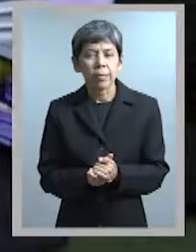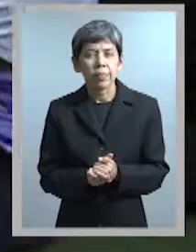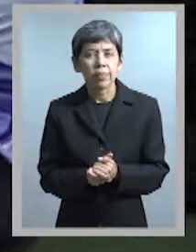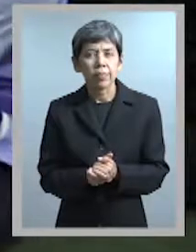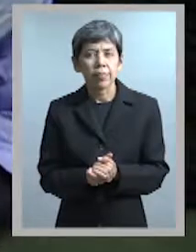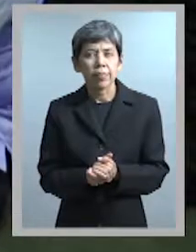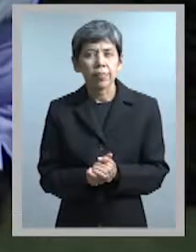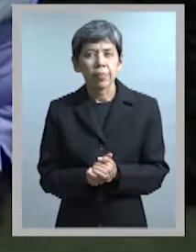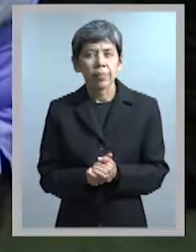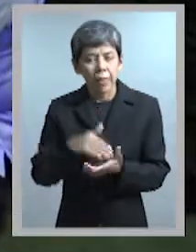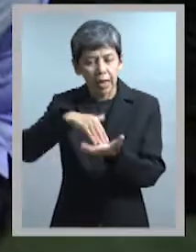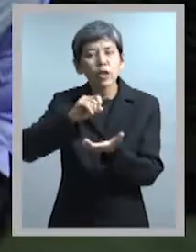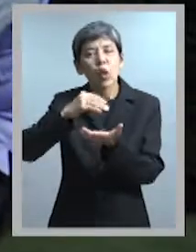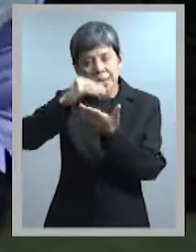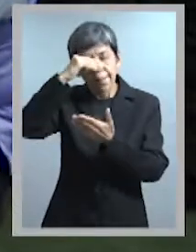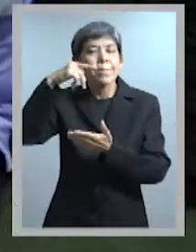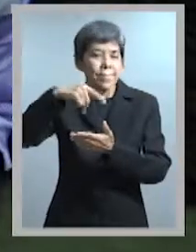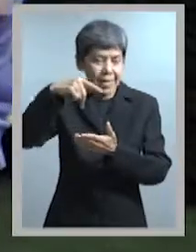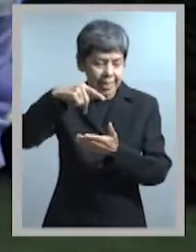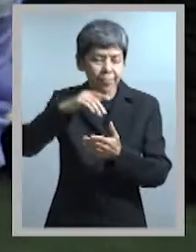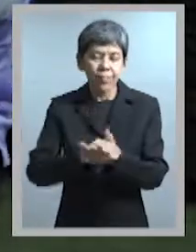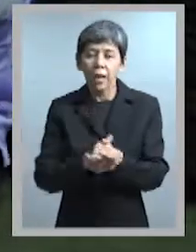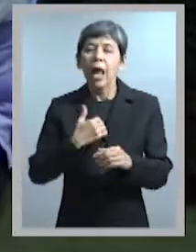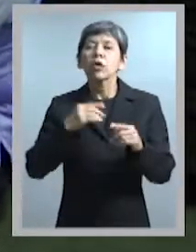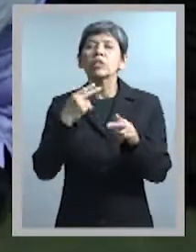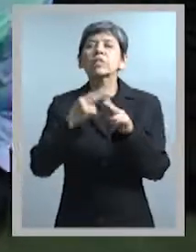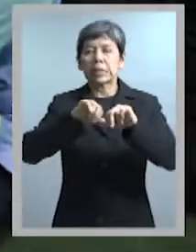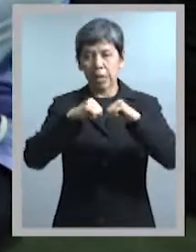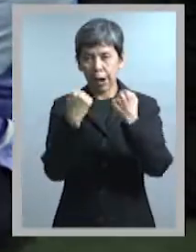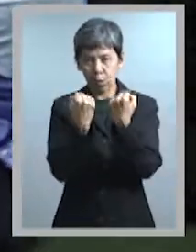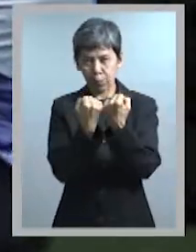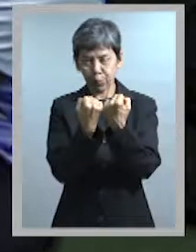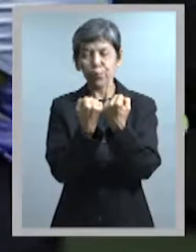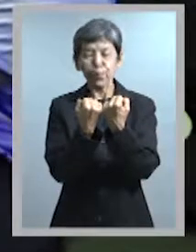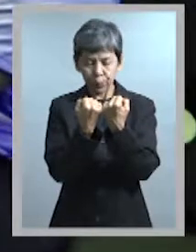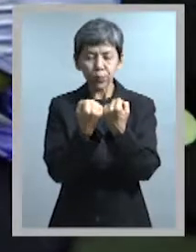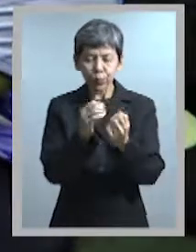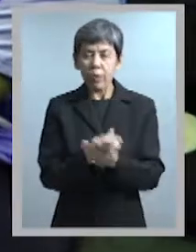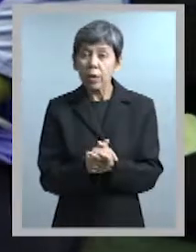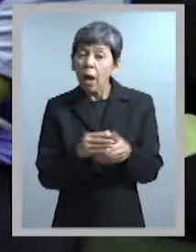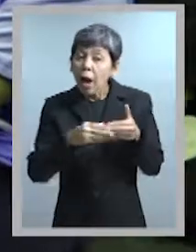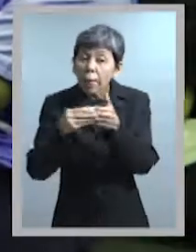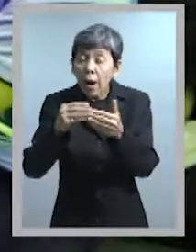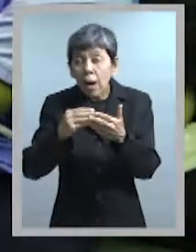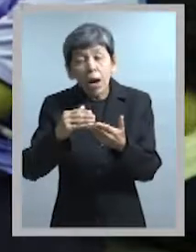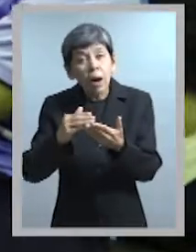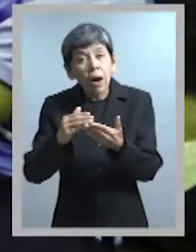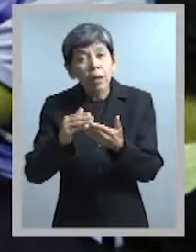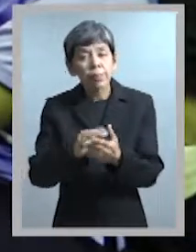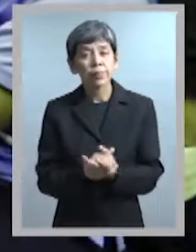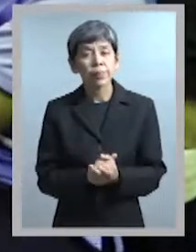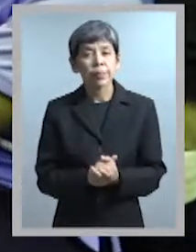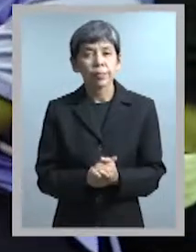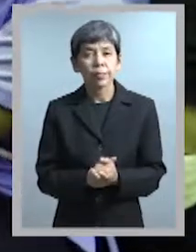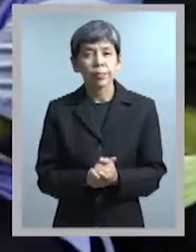เนี่ยคือการศึกษาพิเศษที่เราค่ะแต่ว่ามาในสมาคม ใช้เวลา แข่งขันก็แล้วพานักเรียนมากี่คนนะครับวันนี